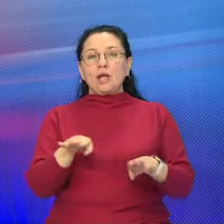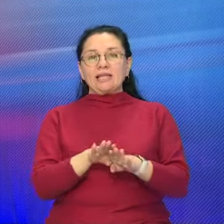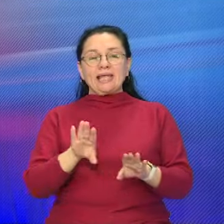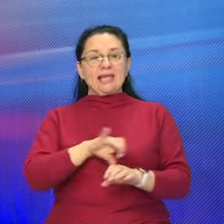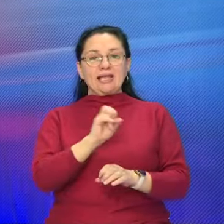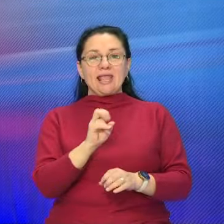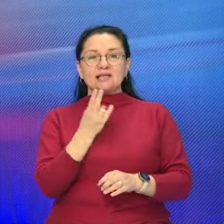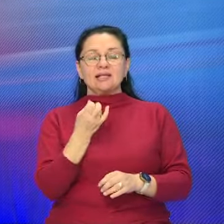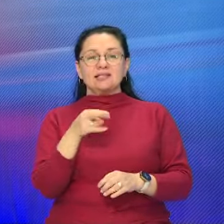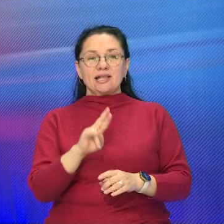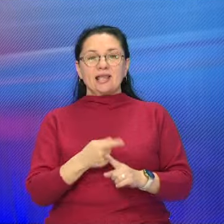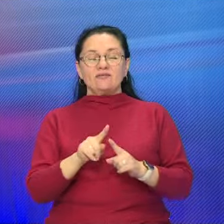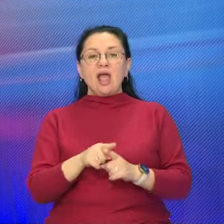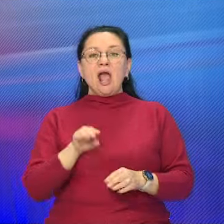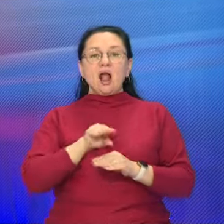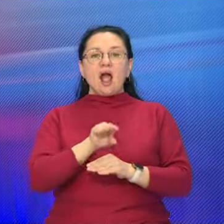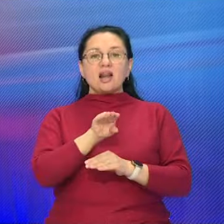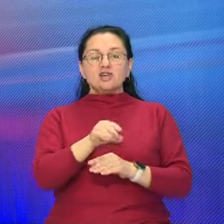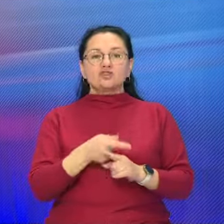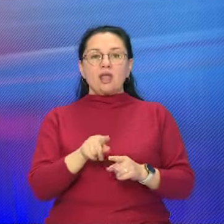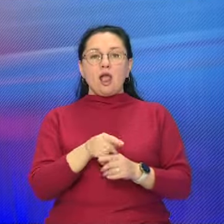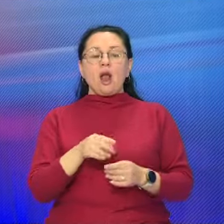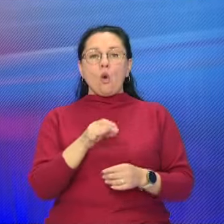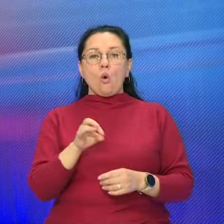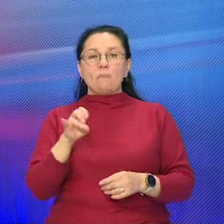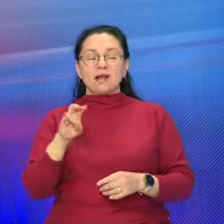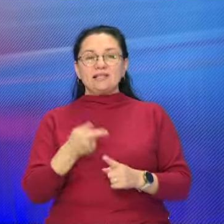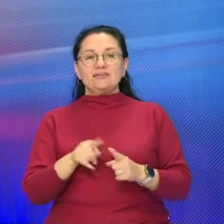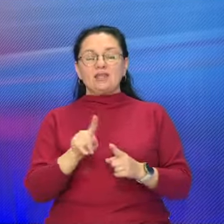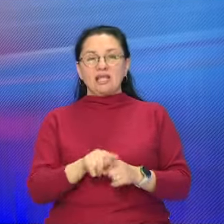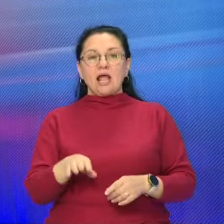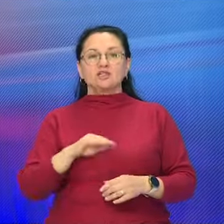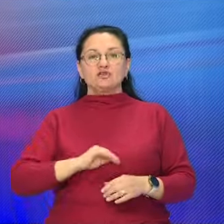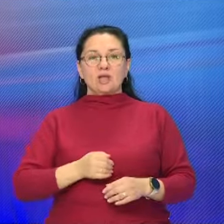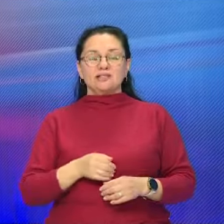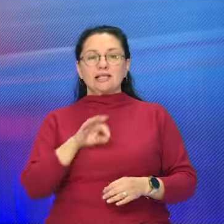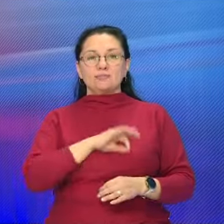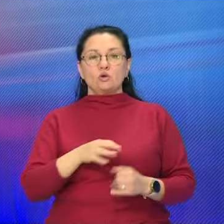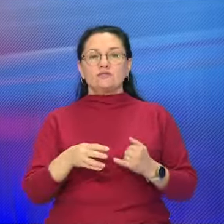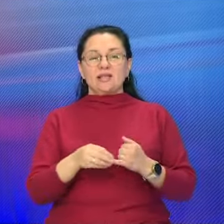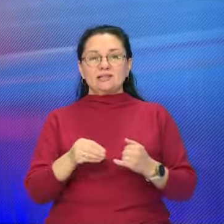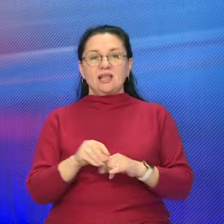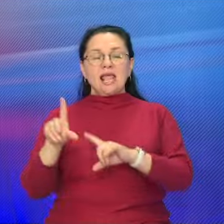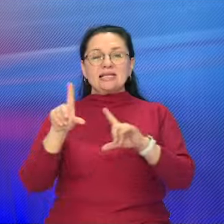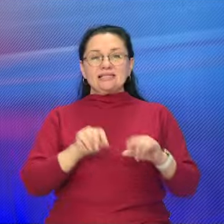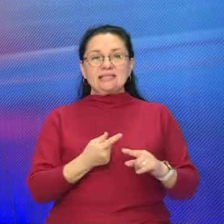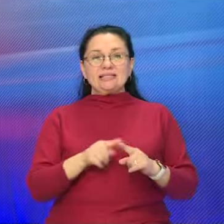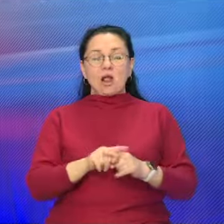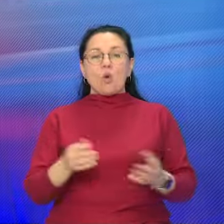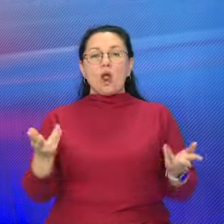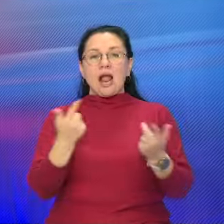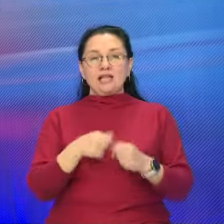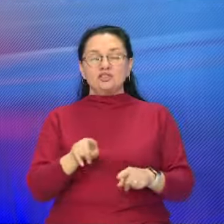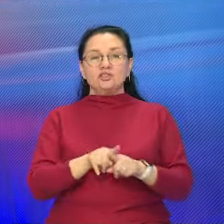звалок каля дачных и гаражных кооперативов, а так само на землях агульного корыстания. С метой снизить их колькость и достукаться до